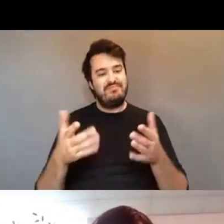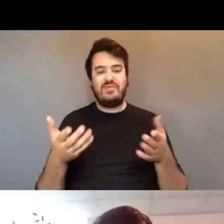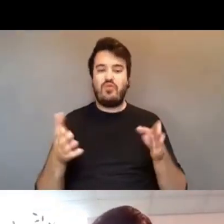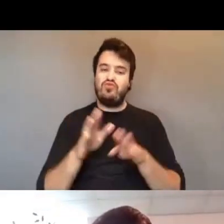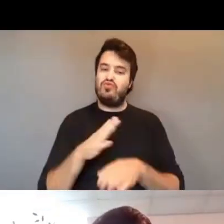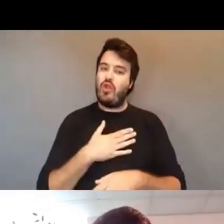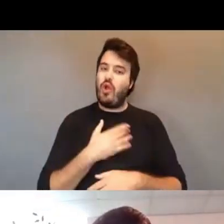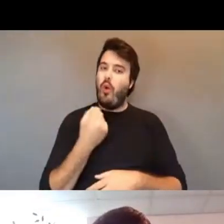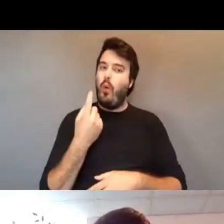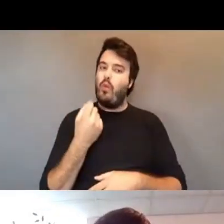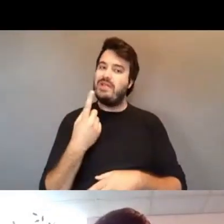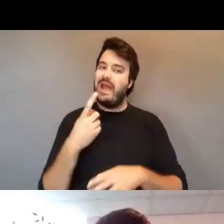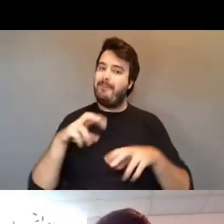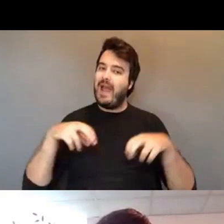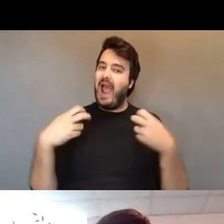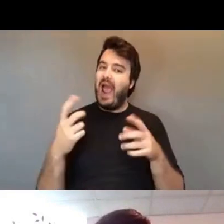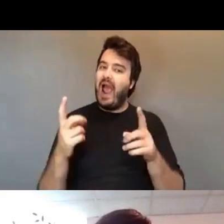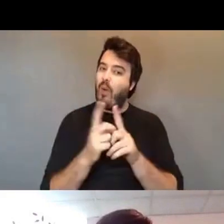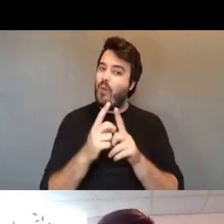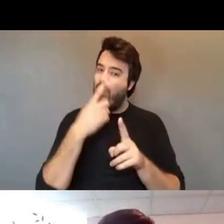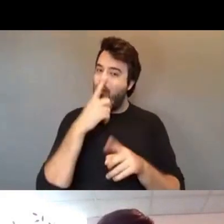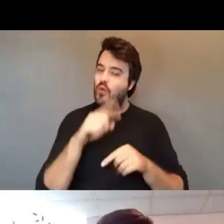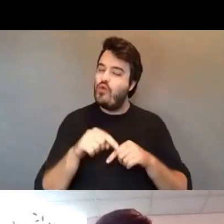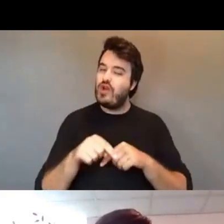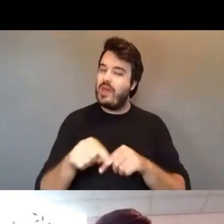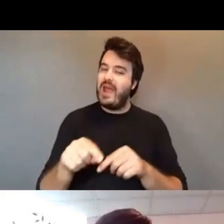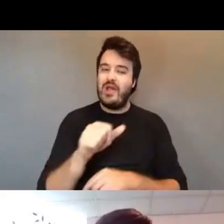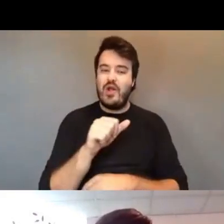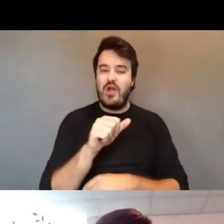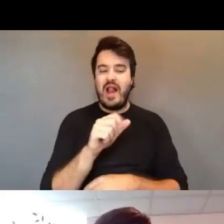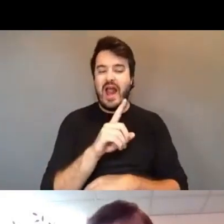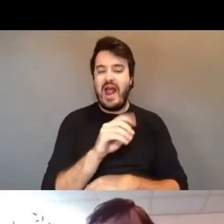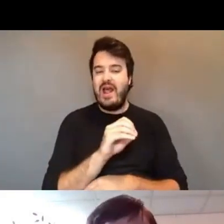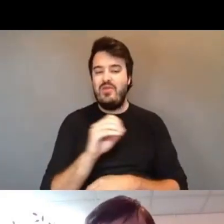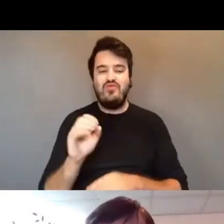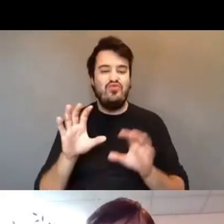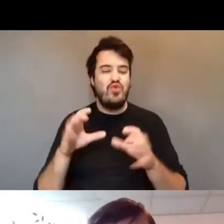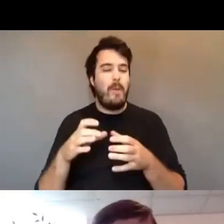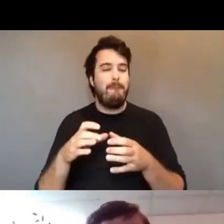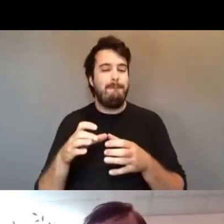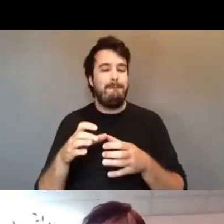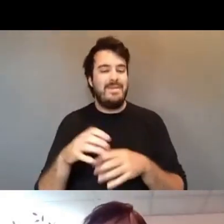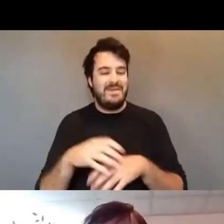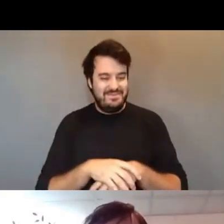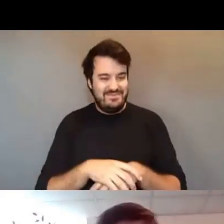11e rencontre pour le jardin, le club